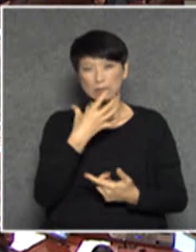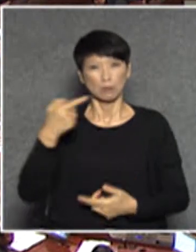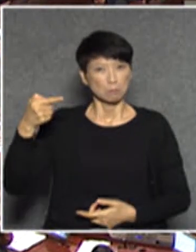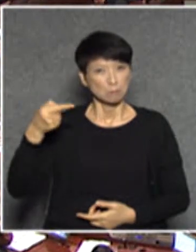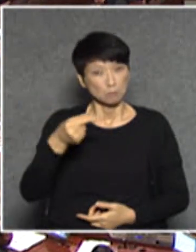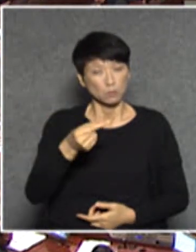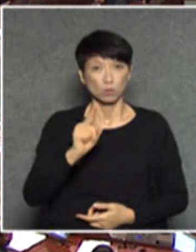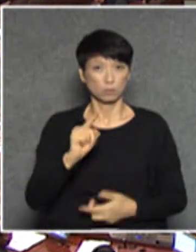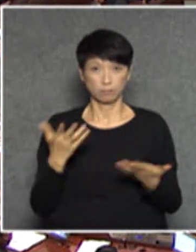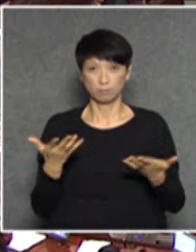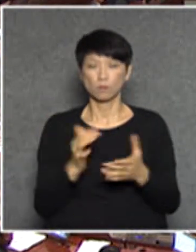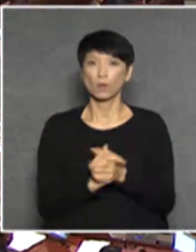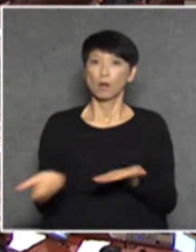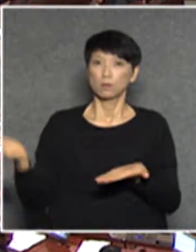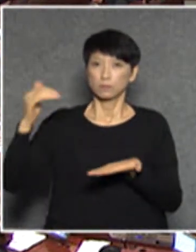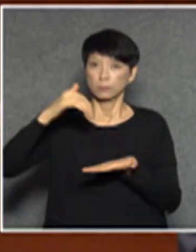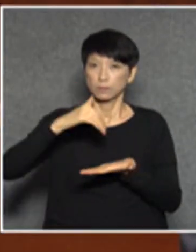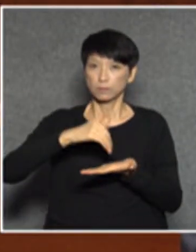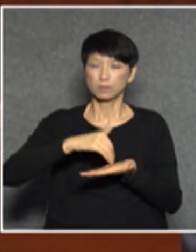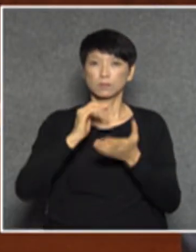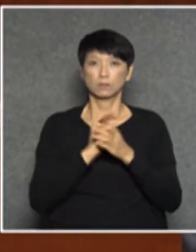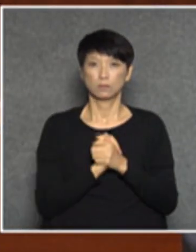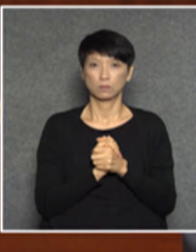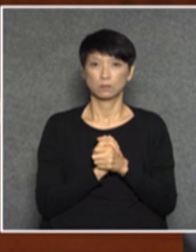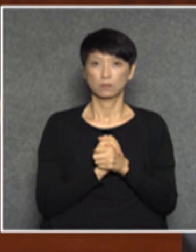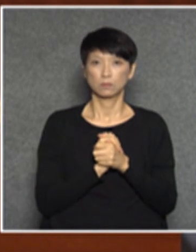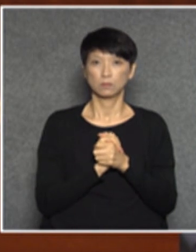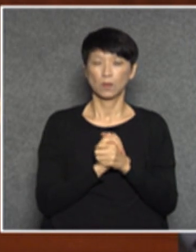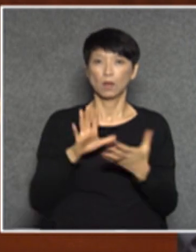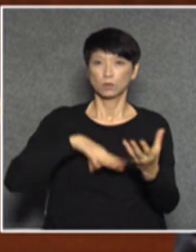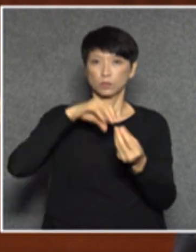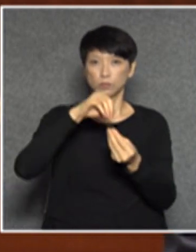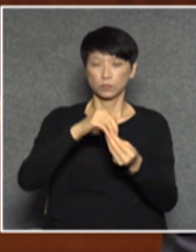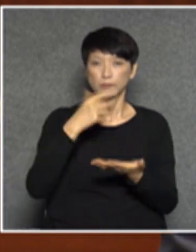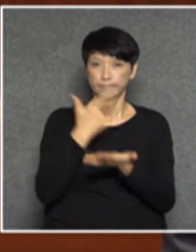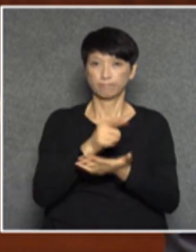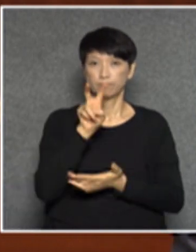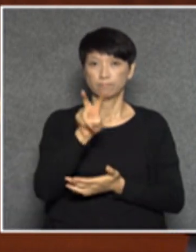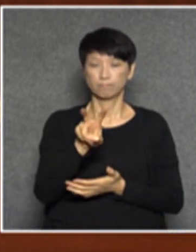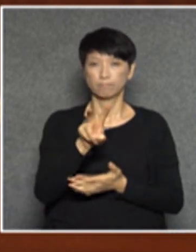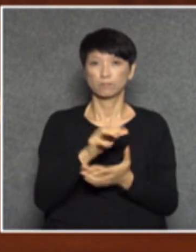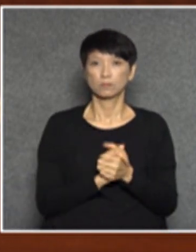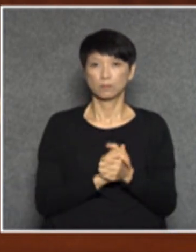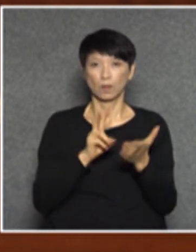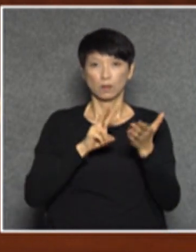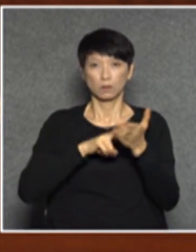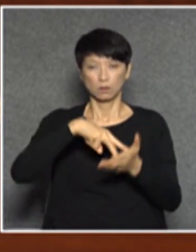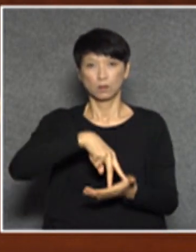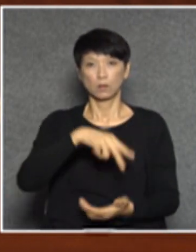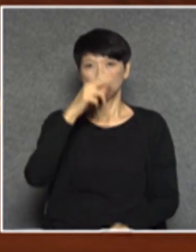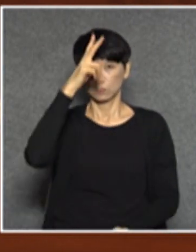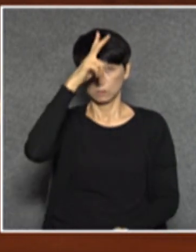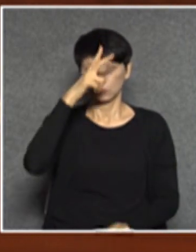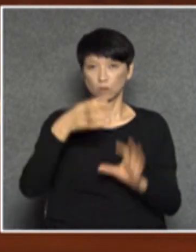席，我哋一路咧都十分關心同埋重視行政同埋立法關